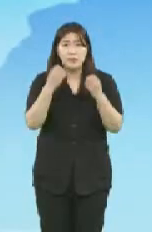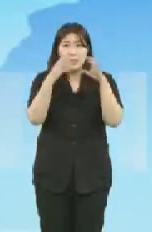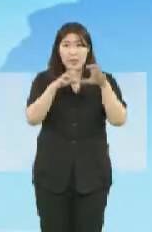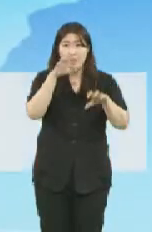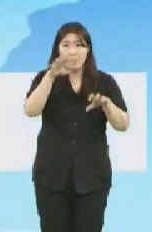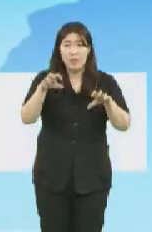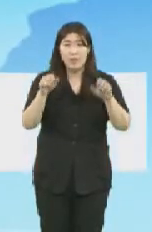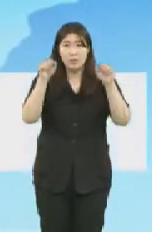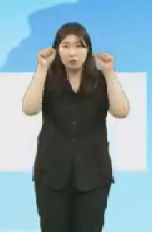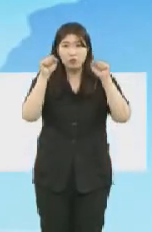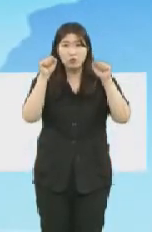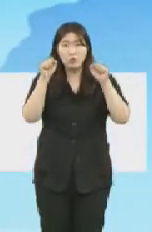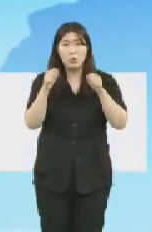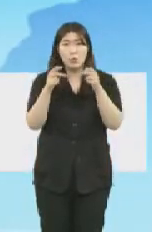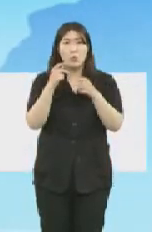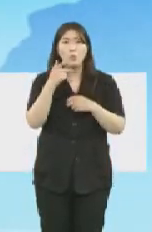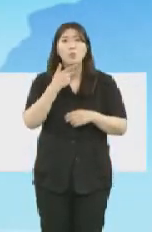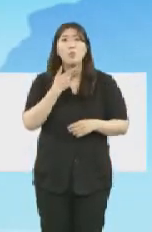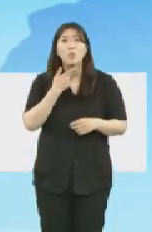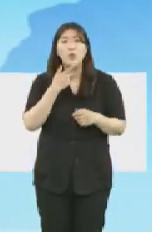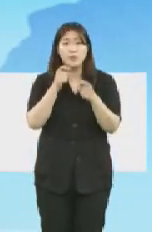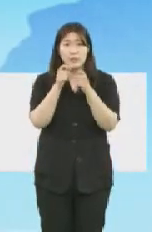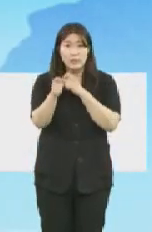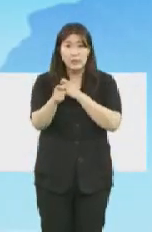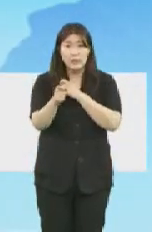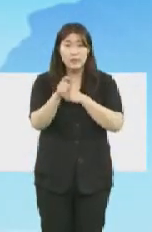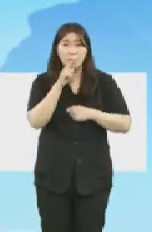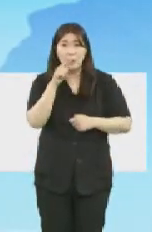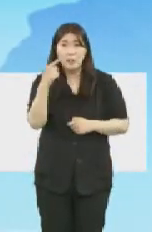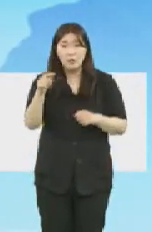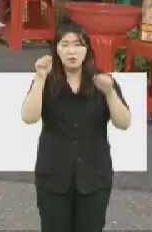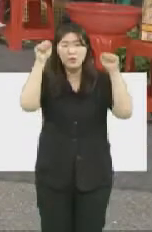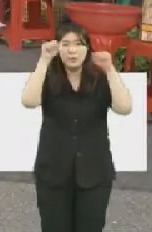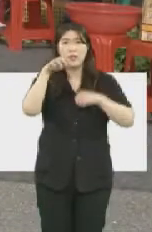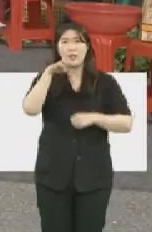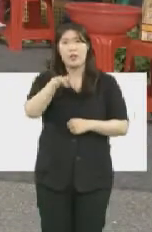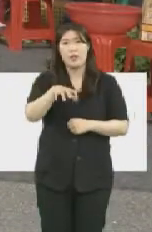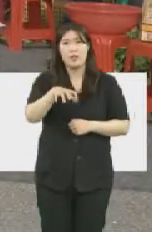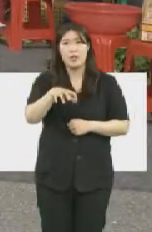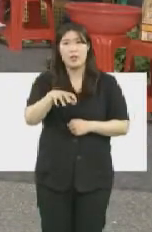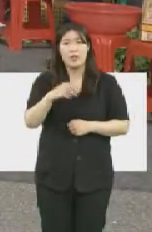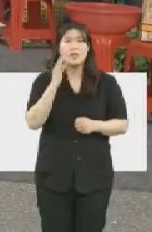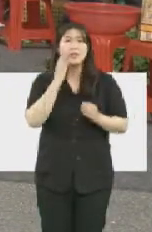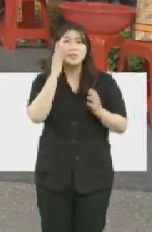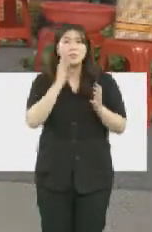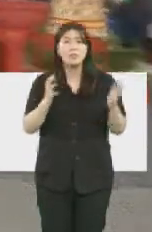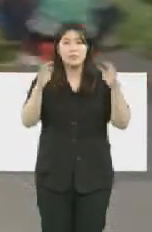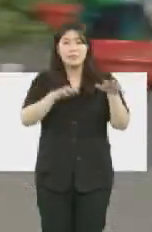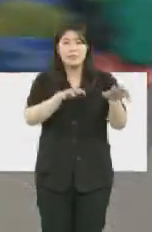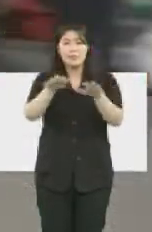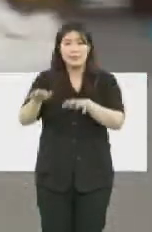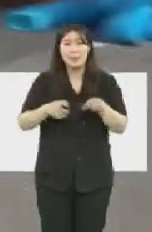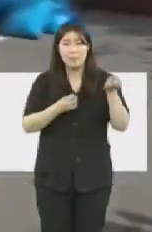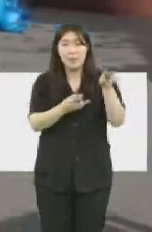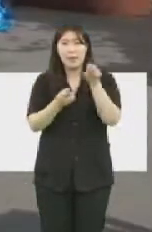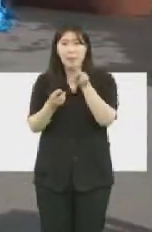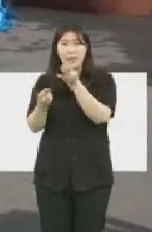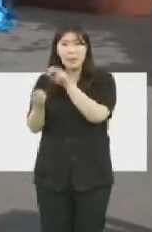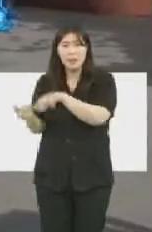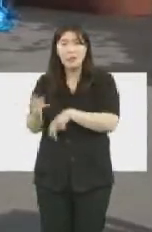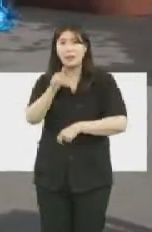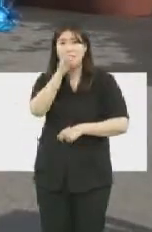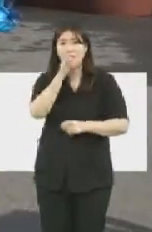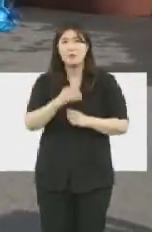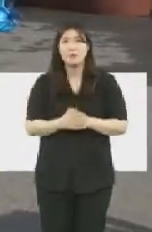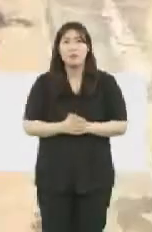새마을운동 보령시 집회는 지난 25일 보령 종합경기장에서 어려운 이웃에게 전달할 사랑의 김치 나누기 행사를